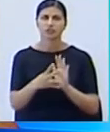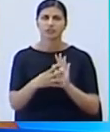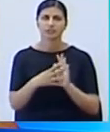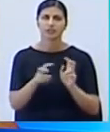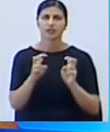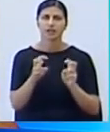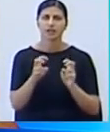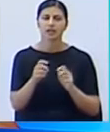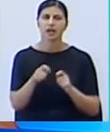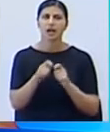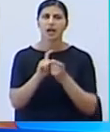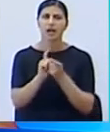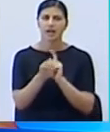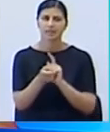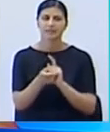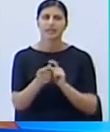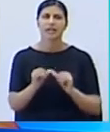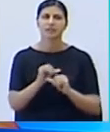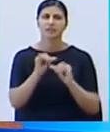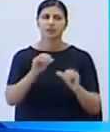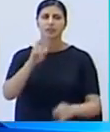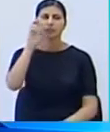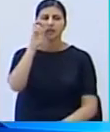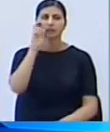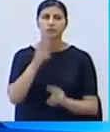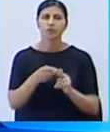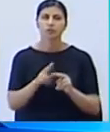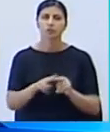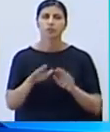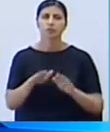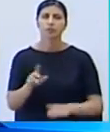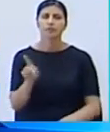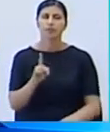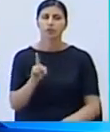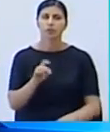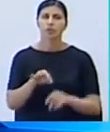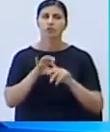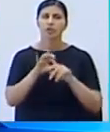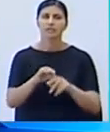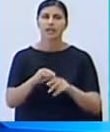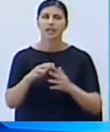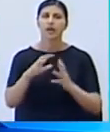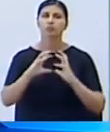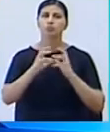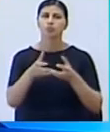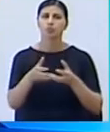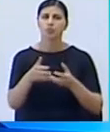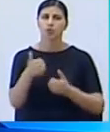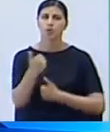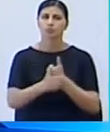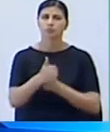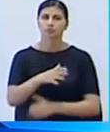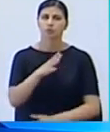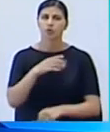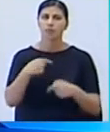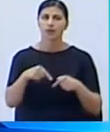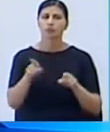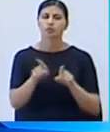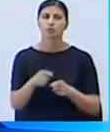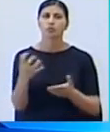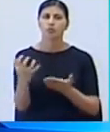9 წელიწადში აქცია უაღრესად განვითარებულ სახელმწიფოდ იმ დონემდე, რომ ჩაატარა მსოფლიო ჩემპიონატი უმაღლეს დონეზე და მოიგო